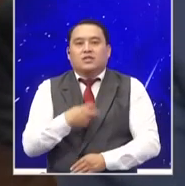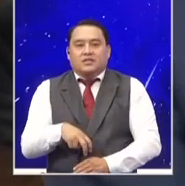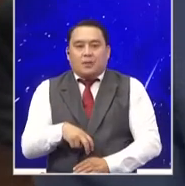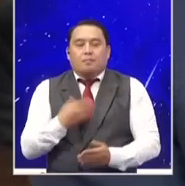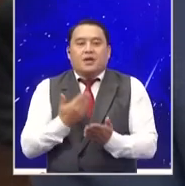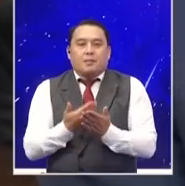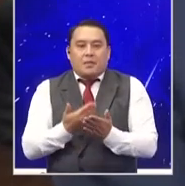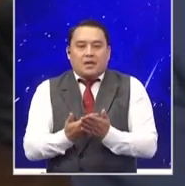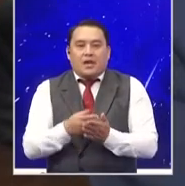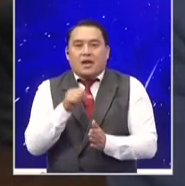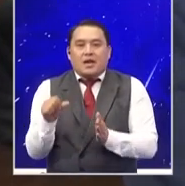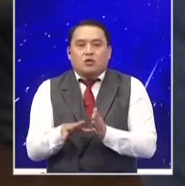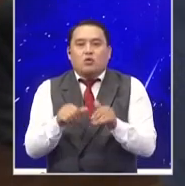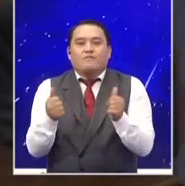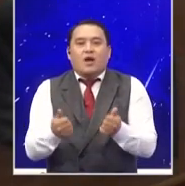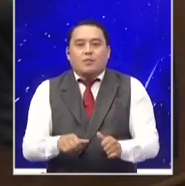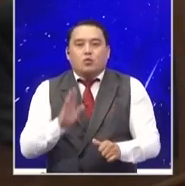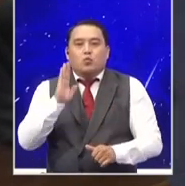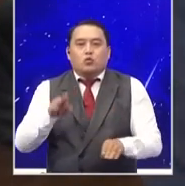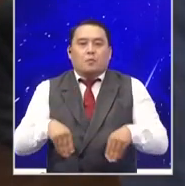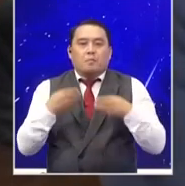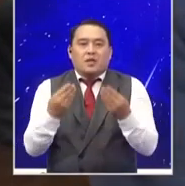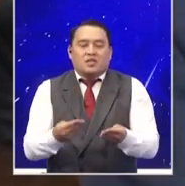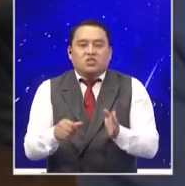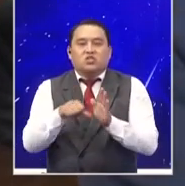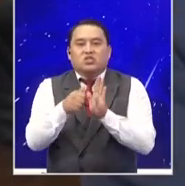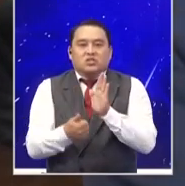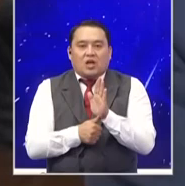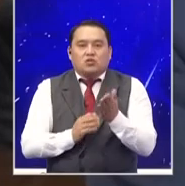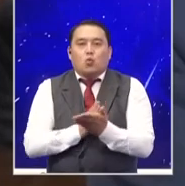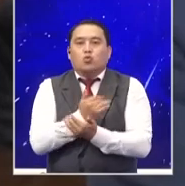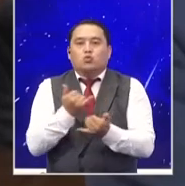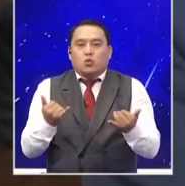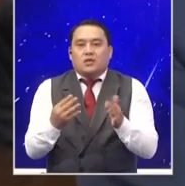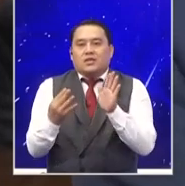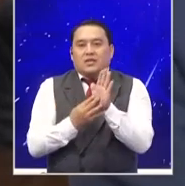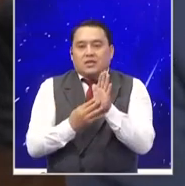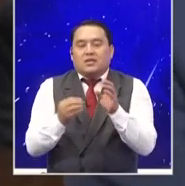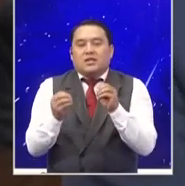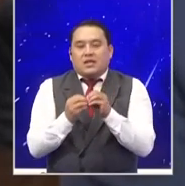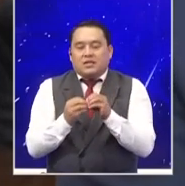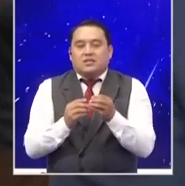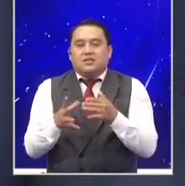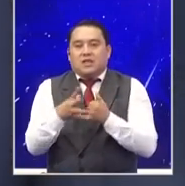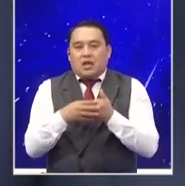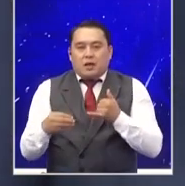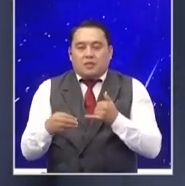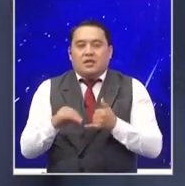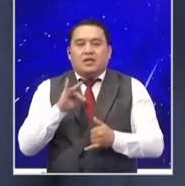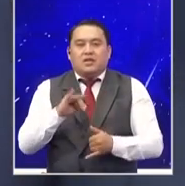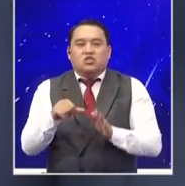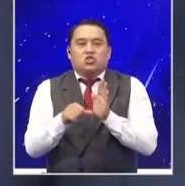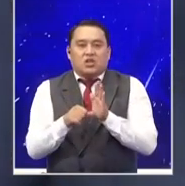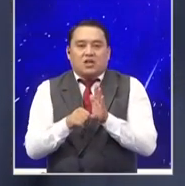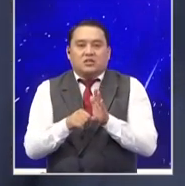К примеру, на электронный формат будут переведены всего 16 услуг, из них 10 в сфере земельных отношений и